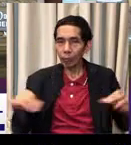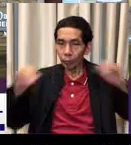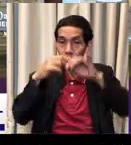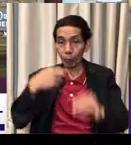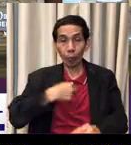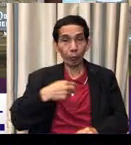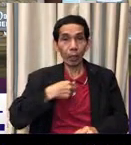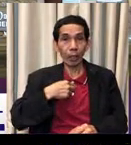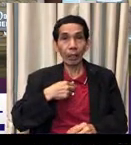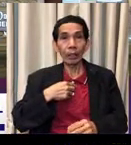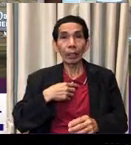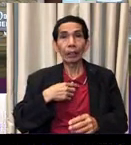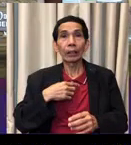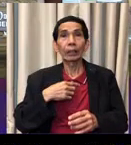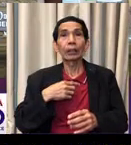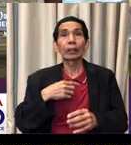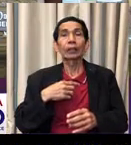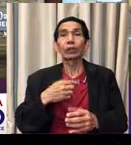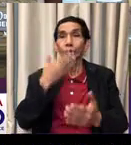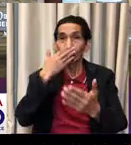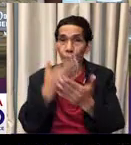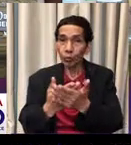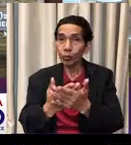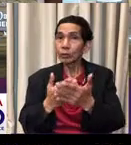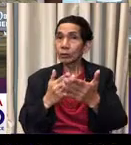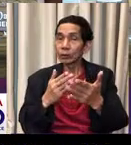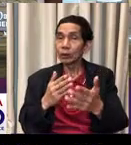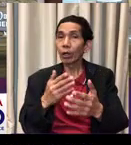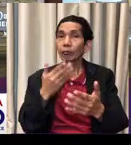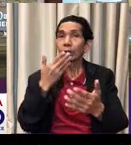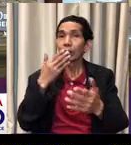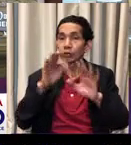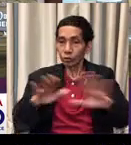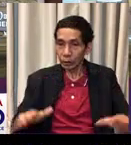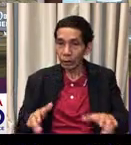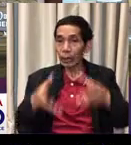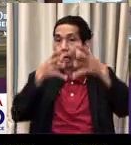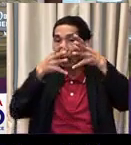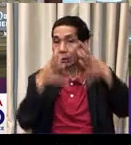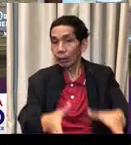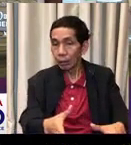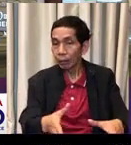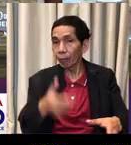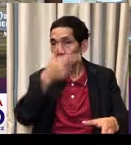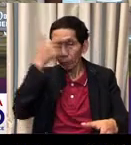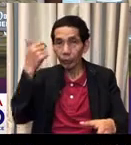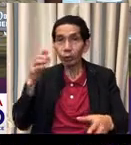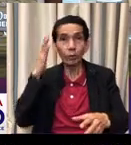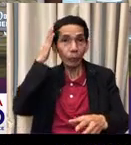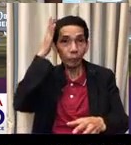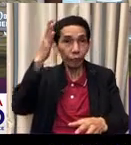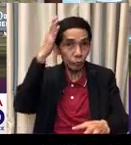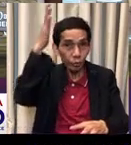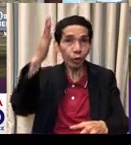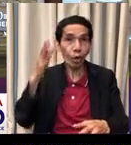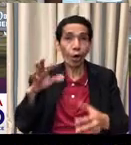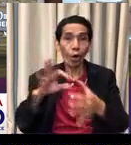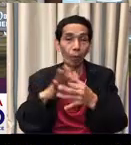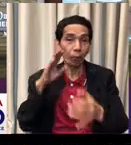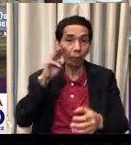akin yung kapakanan ng batang napapariwara. Dahil yan ay future ng